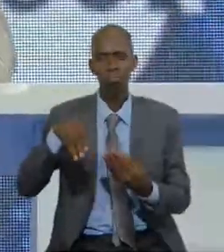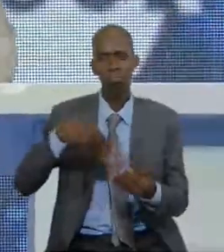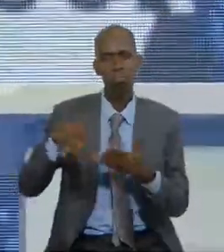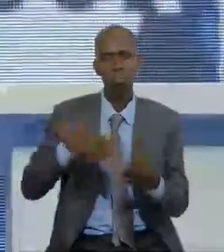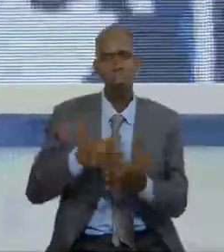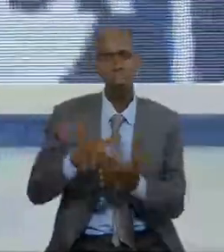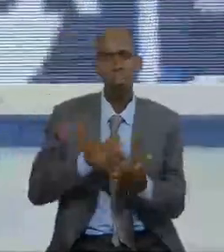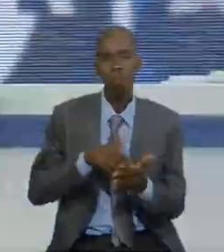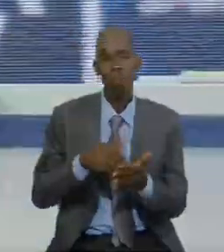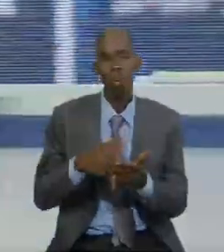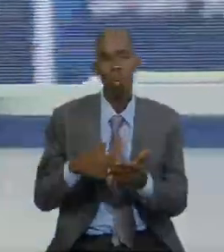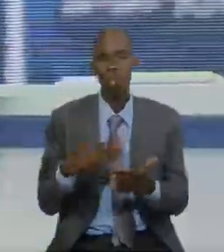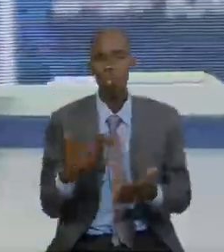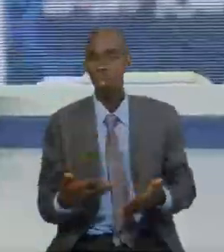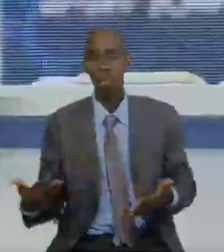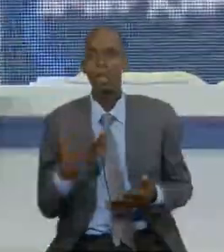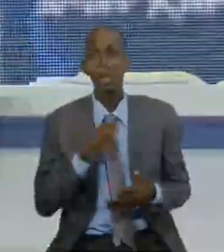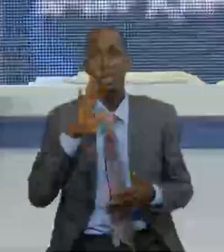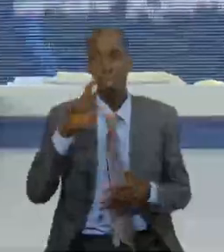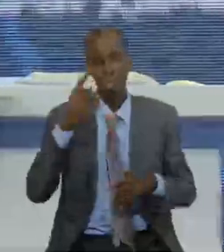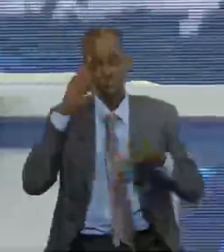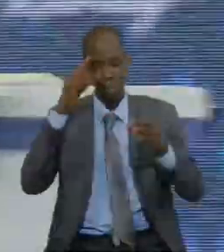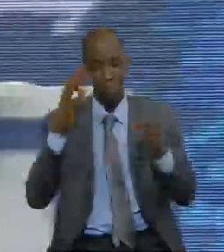n'avait point de FORCE